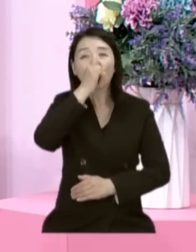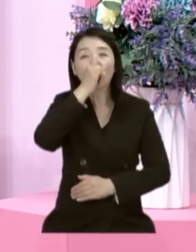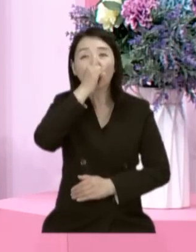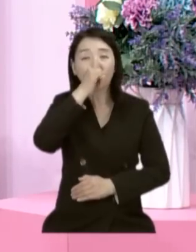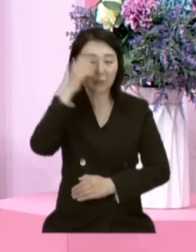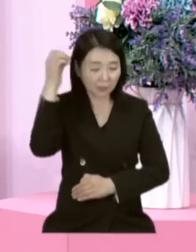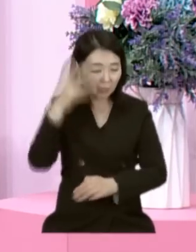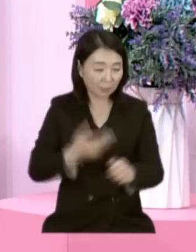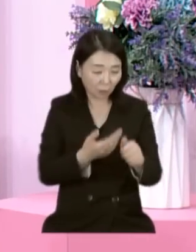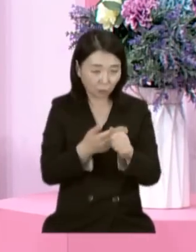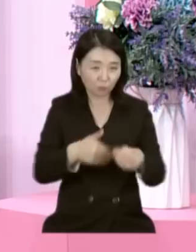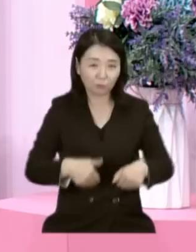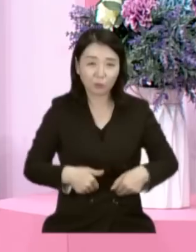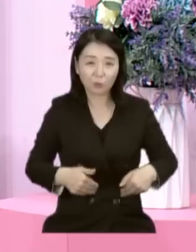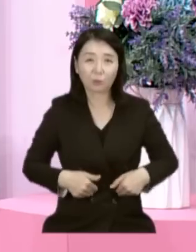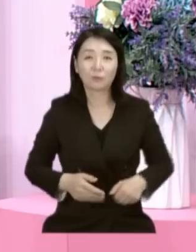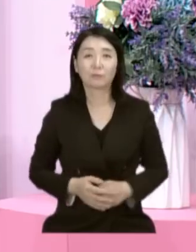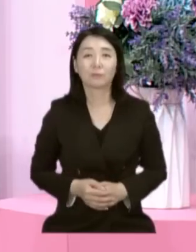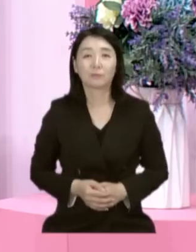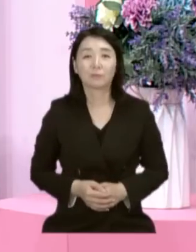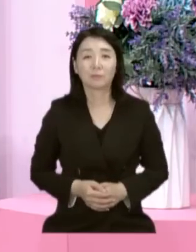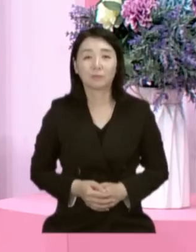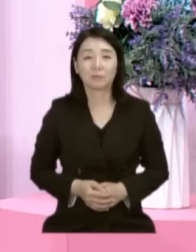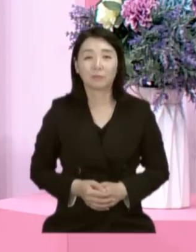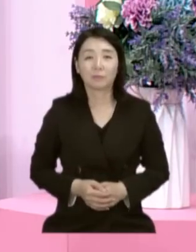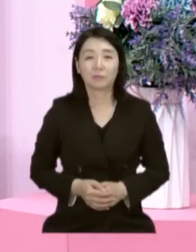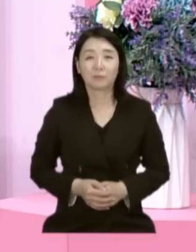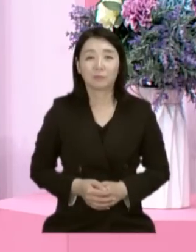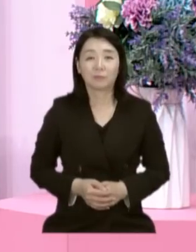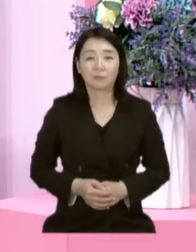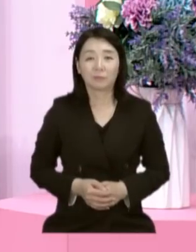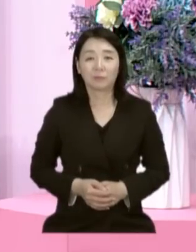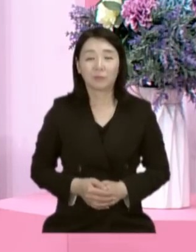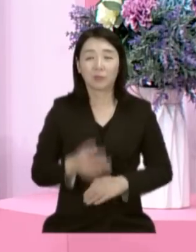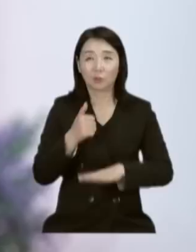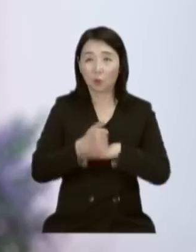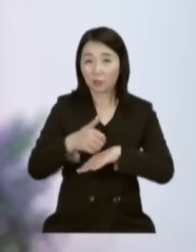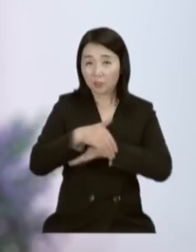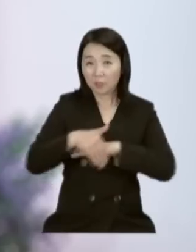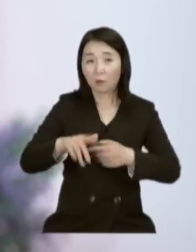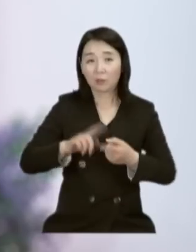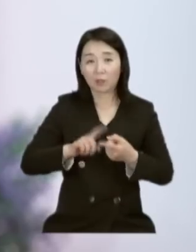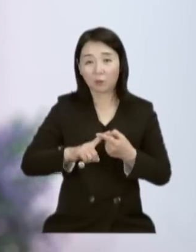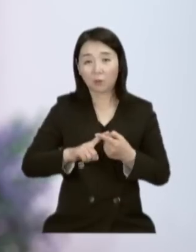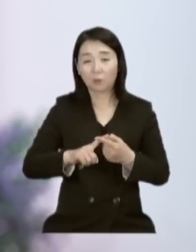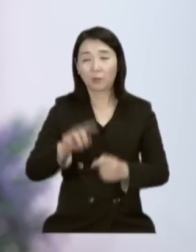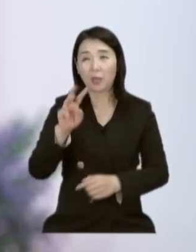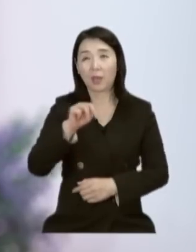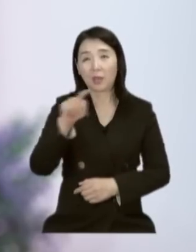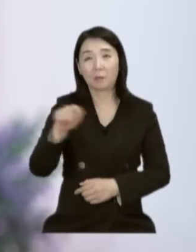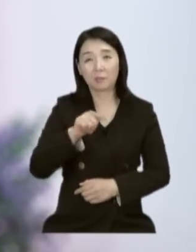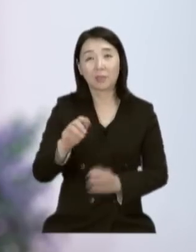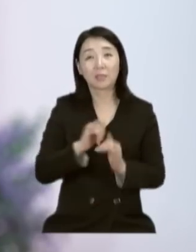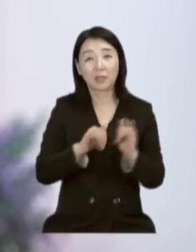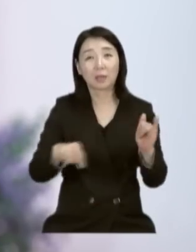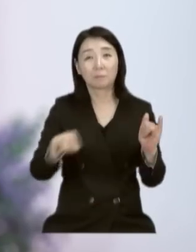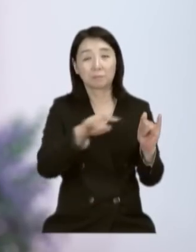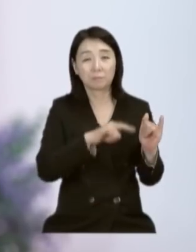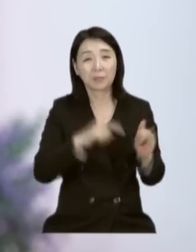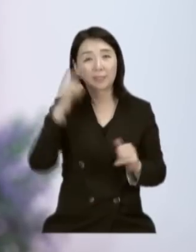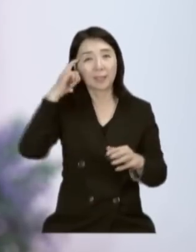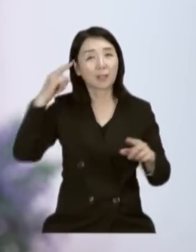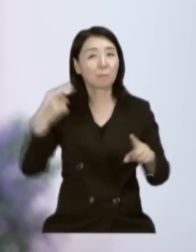리마인드 시켜주고 리바이벌 시켜줘야 됩니다. 이렇게 해서 이 전략을 가지고 우리 NZ세대들을